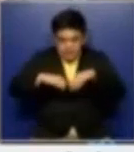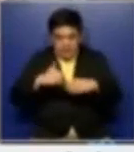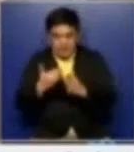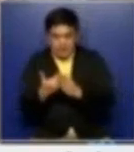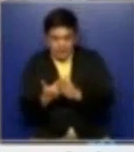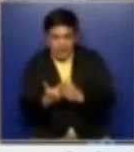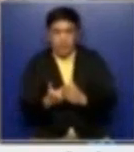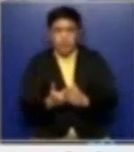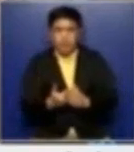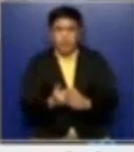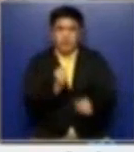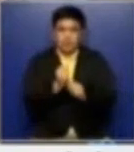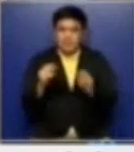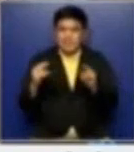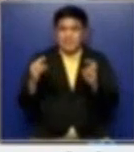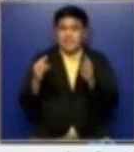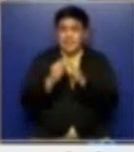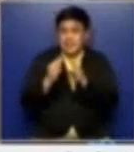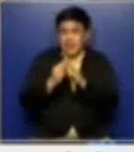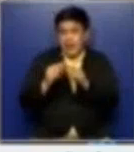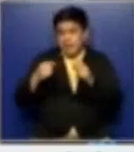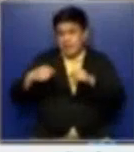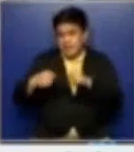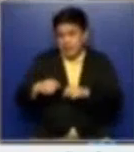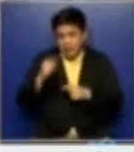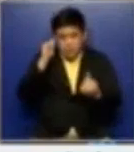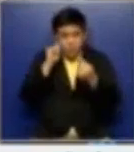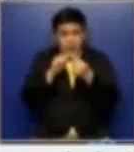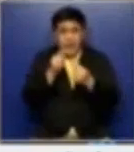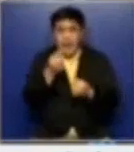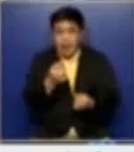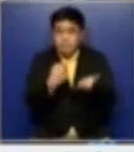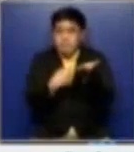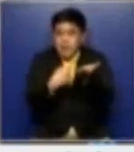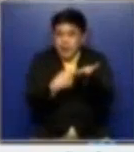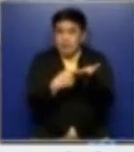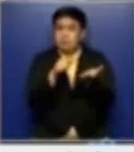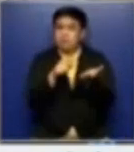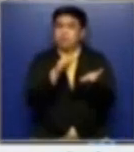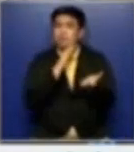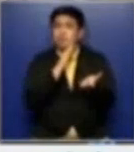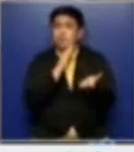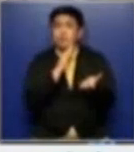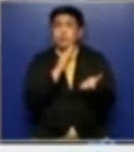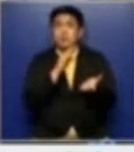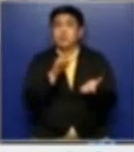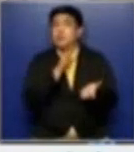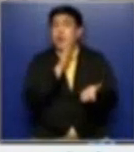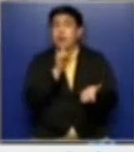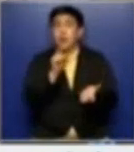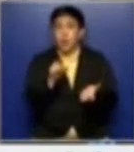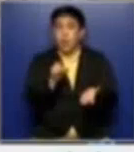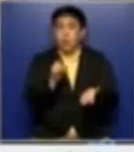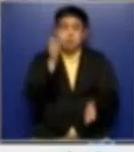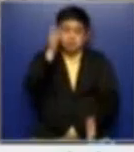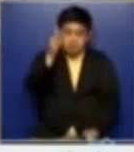หาผู้บริหารก็คือต้องเอาผู้บริหารมาทำสัญญามีเป้าหมายชัดเจนประกันกันด้วยเป้าถ้าคุณ